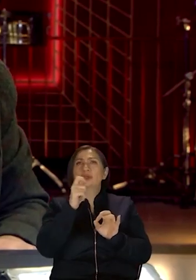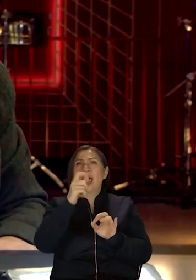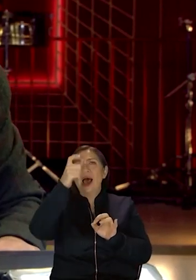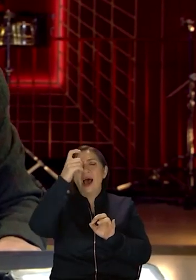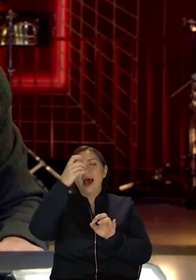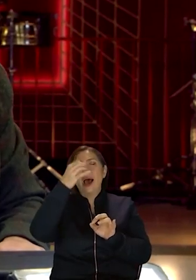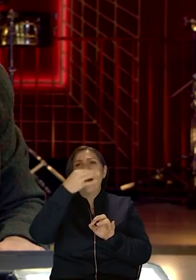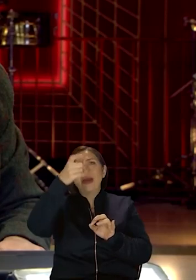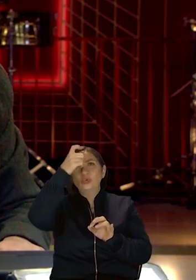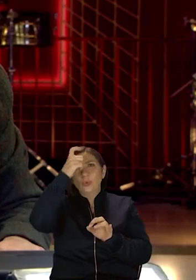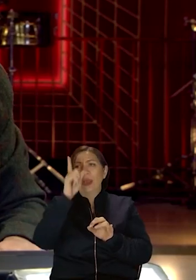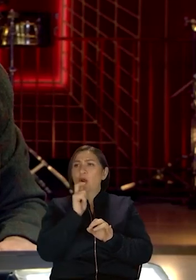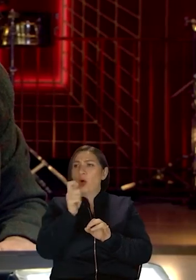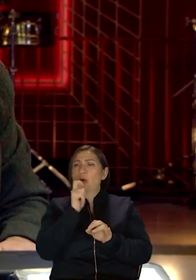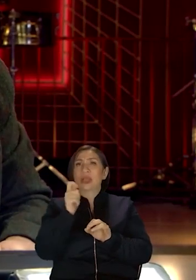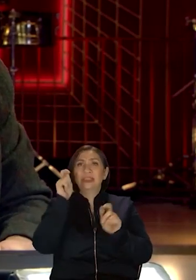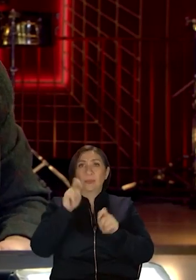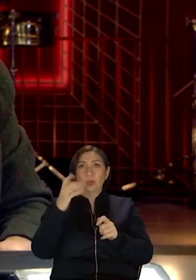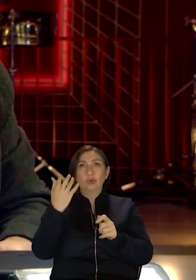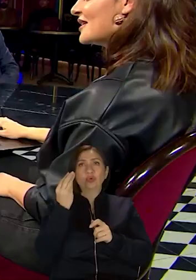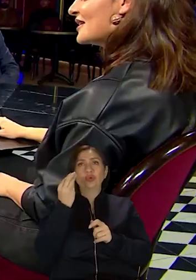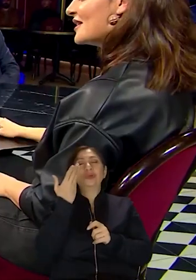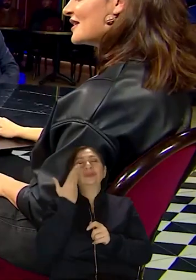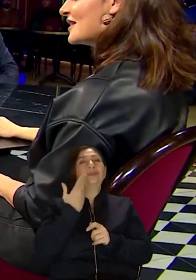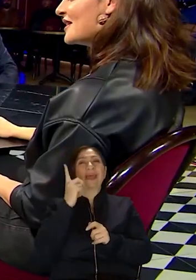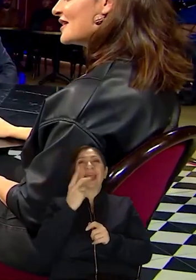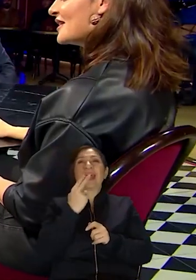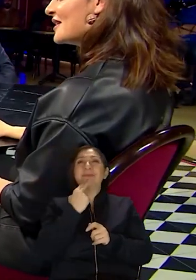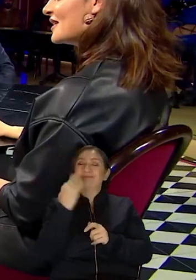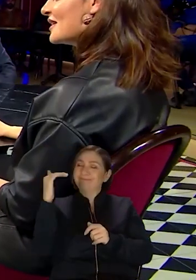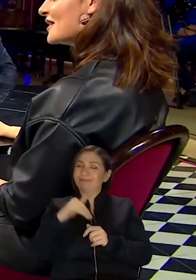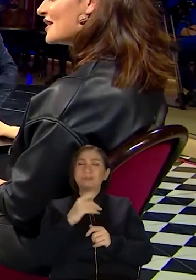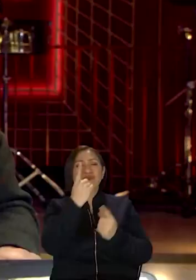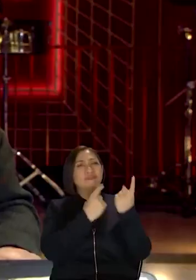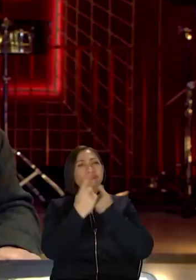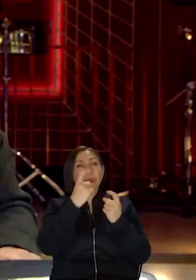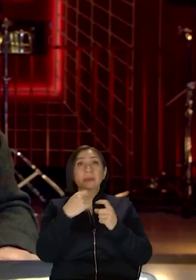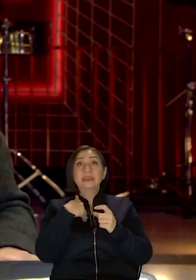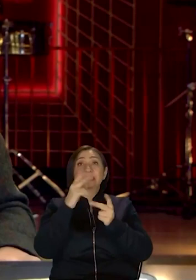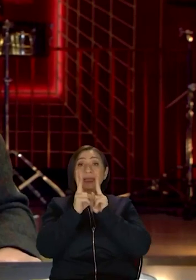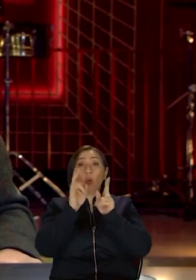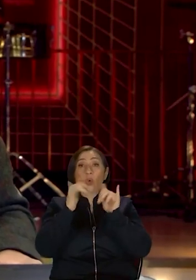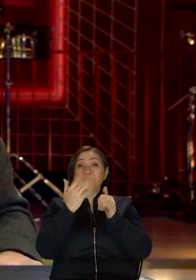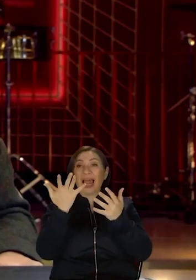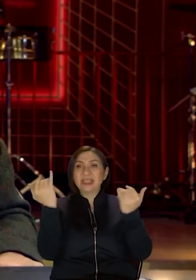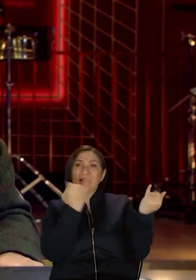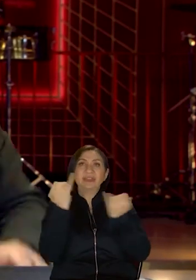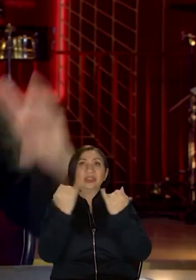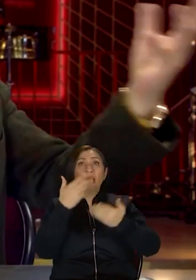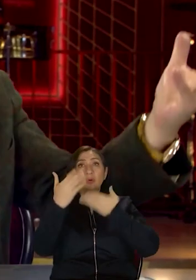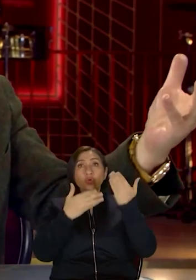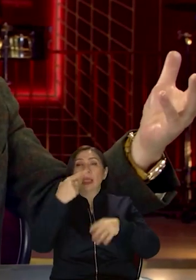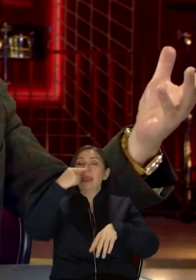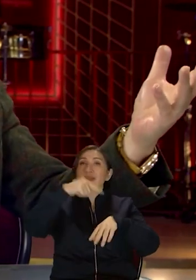Habertürk bir röportaj yapıyordu. Çok hoş bir hanım geldi, soruyor şudur budur falan. Biz de işte oyunun içinde nelerin tartışıldığını anlatıyoruz.